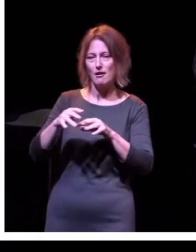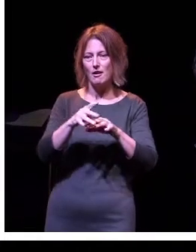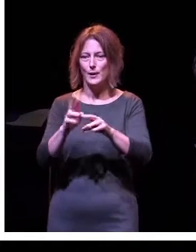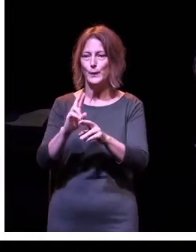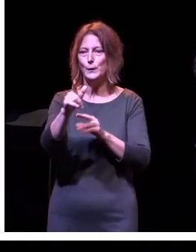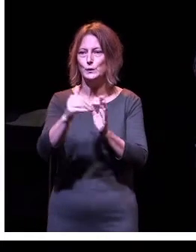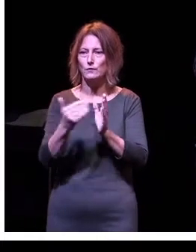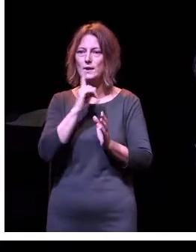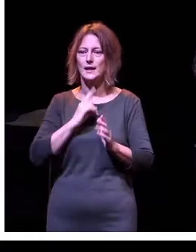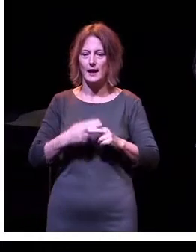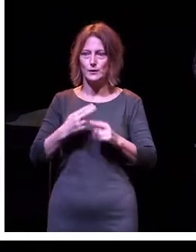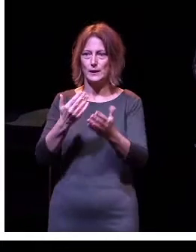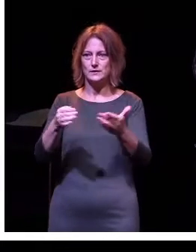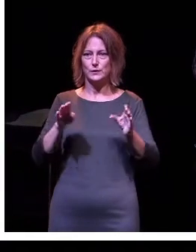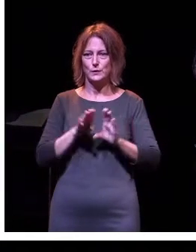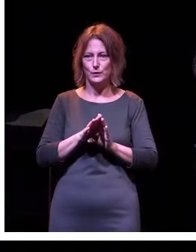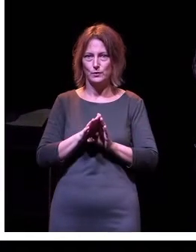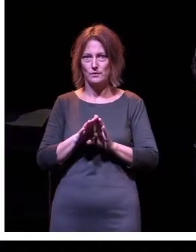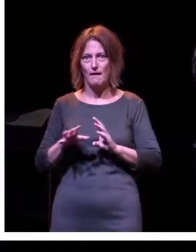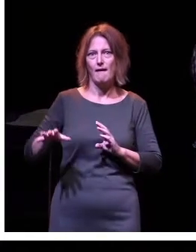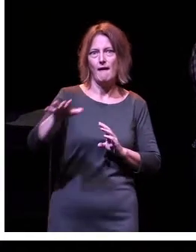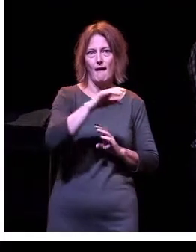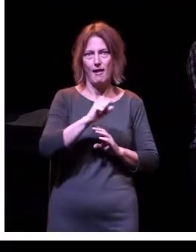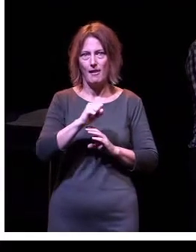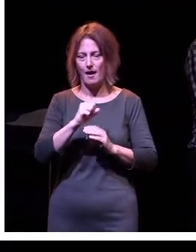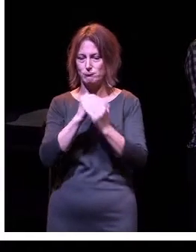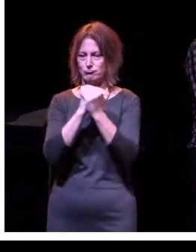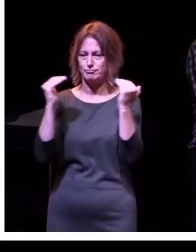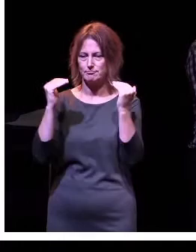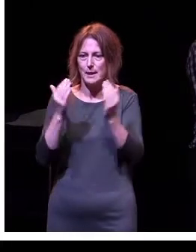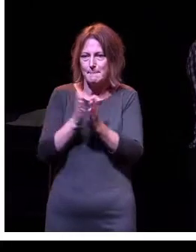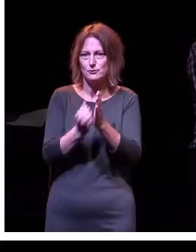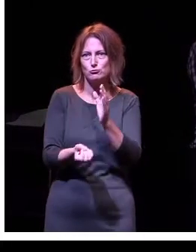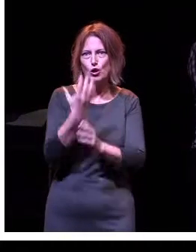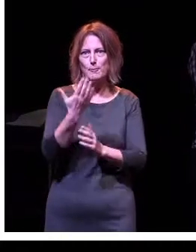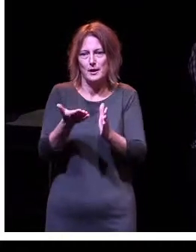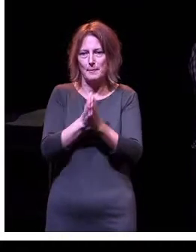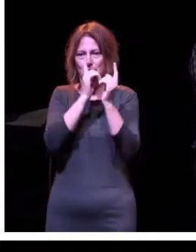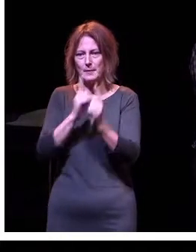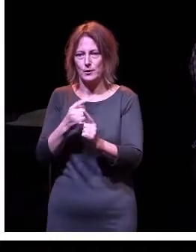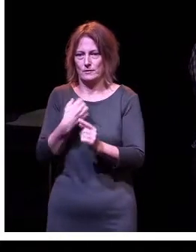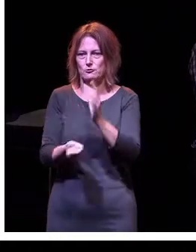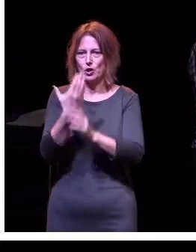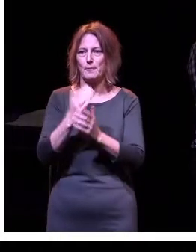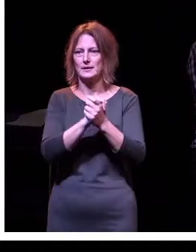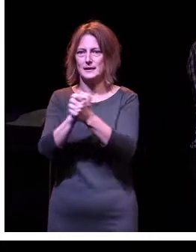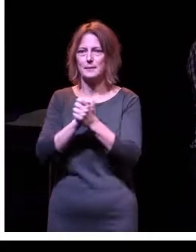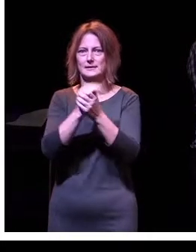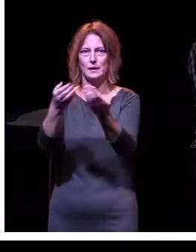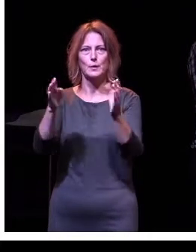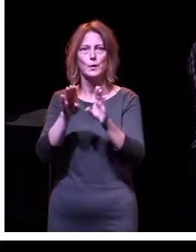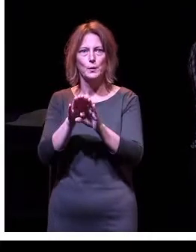Som fullvärdiga medskapare och medmänniskor bygger vi ett gemensamt rum med